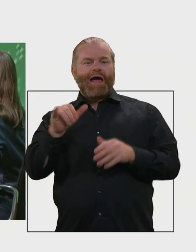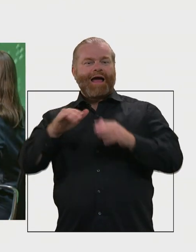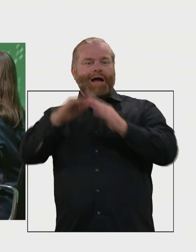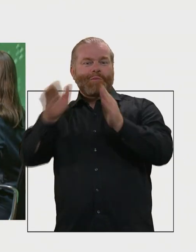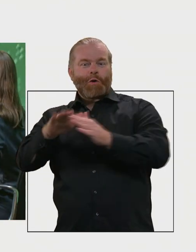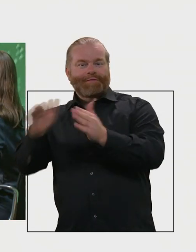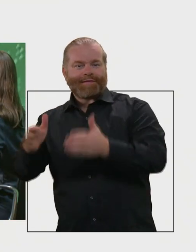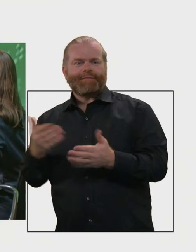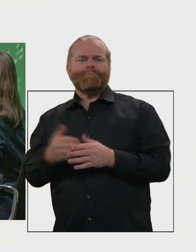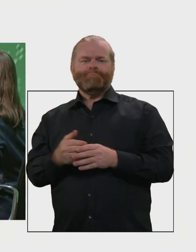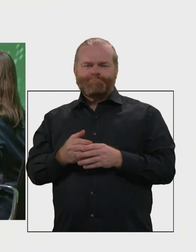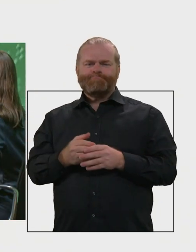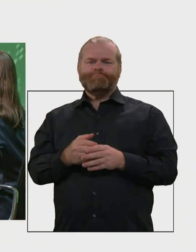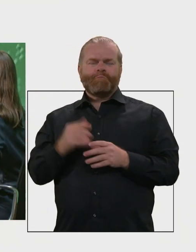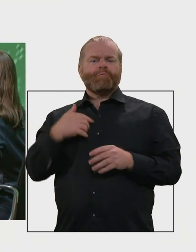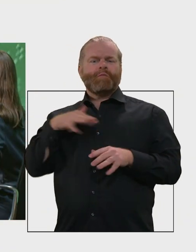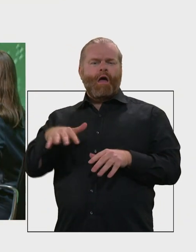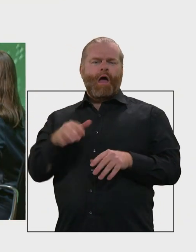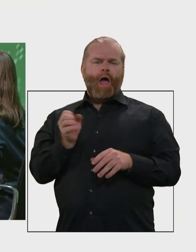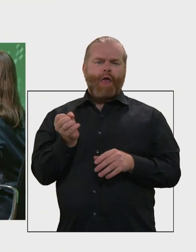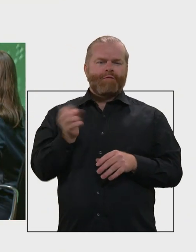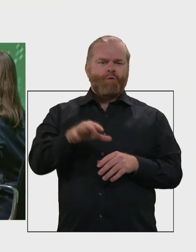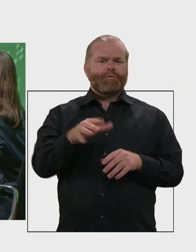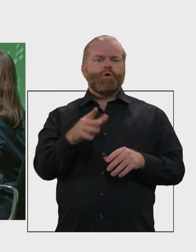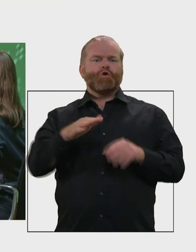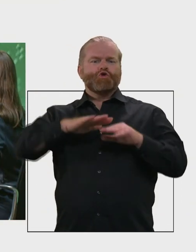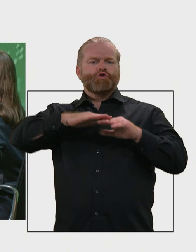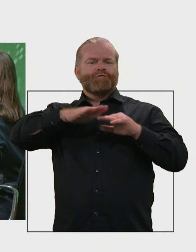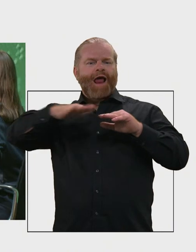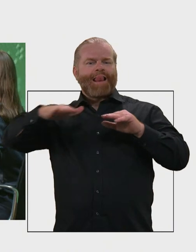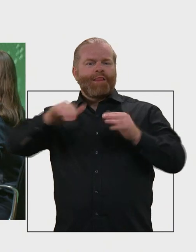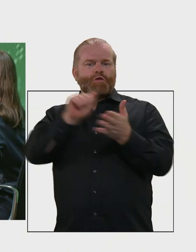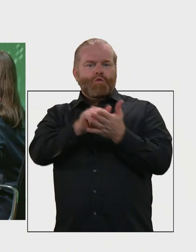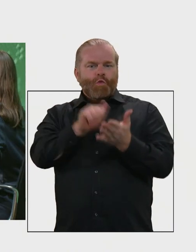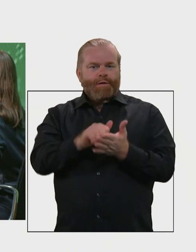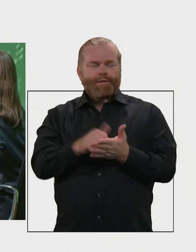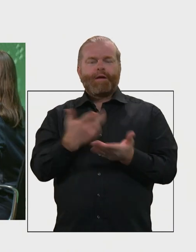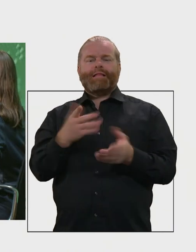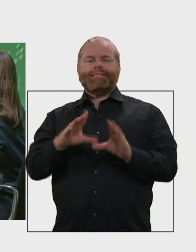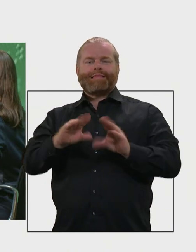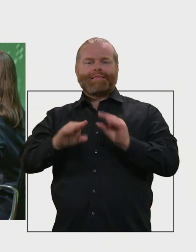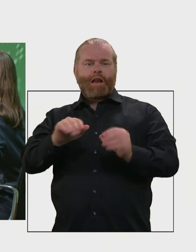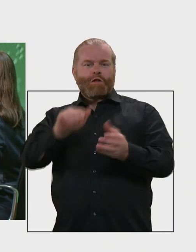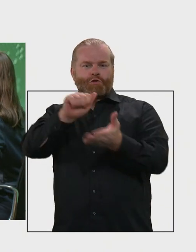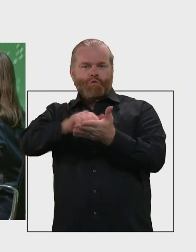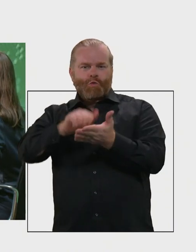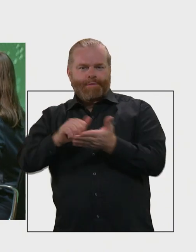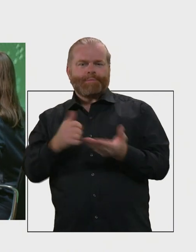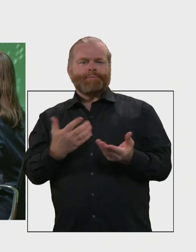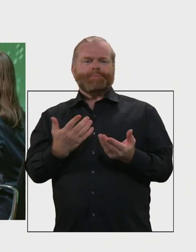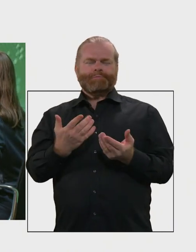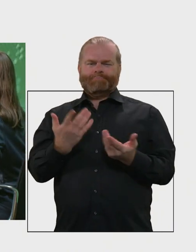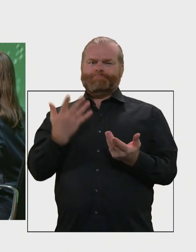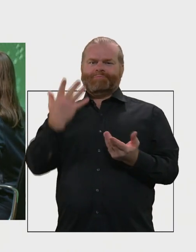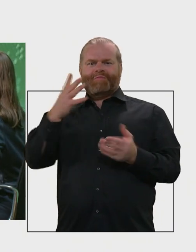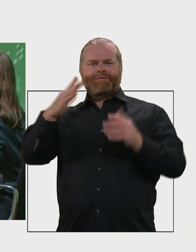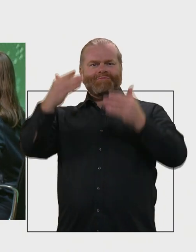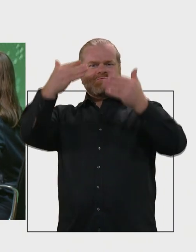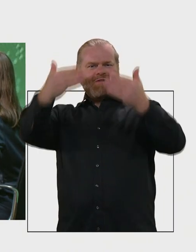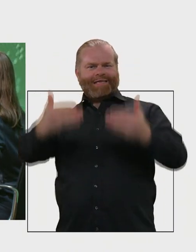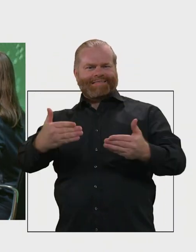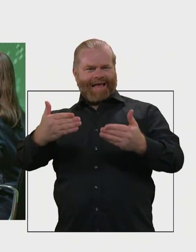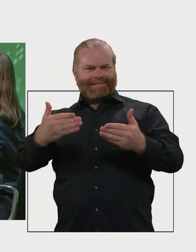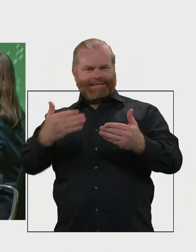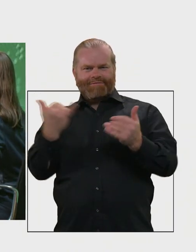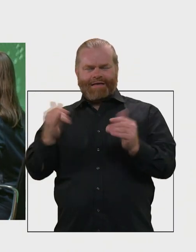an Fassaden und so weiter dort ertasten? Und es kam auch eine spannende Idee schon mit von den Mitarbeiterinnen, dass nämlich